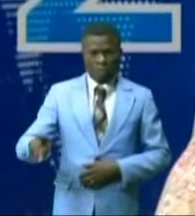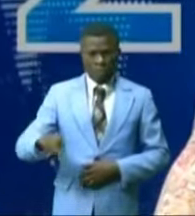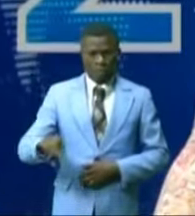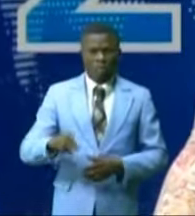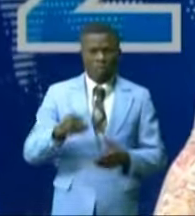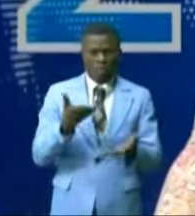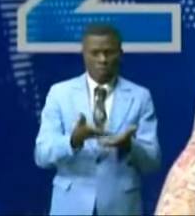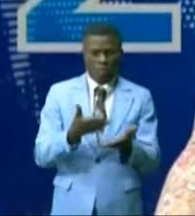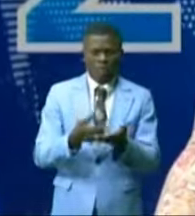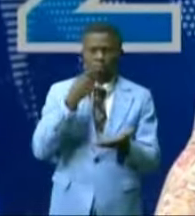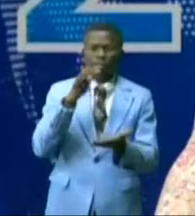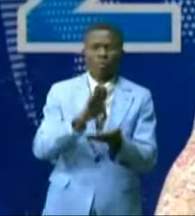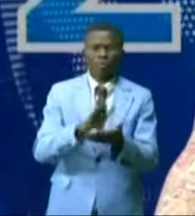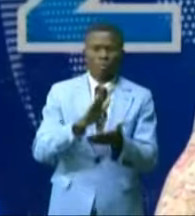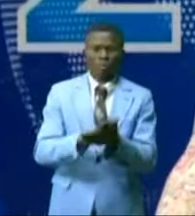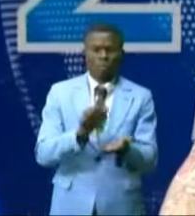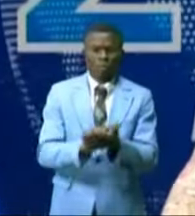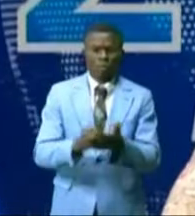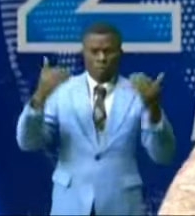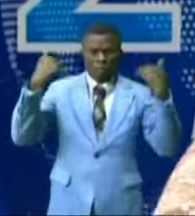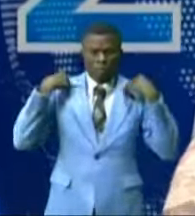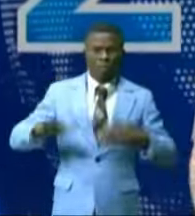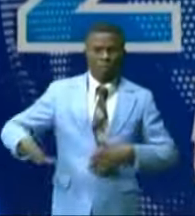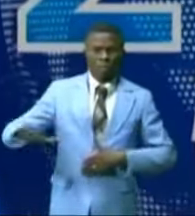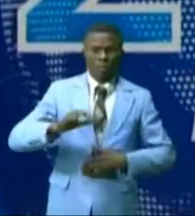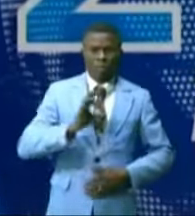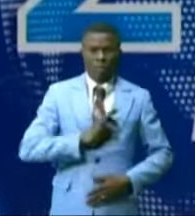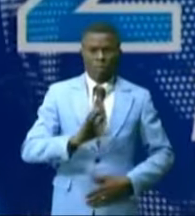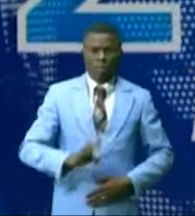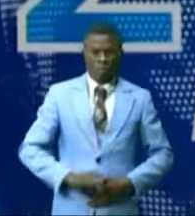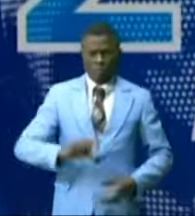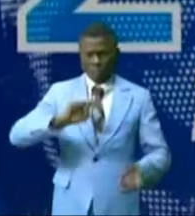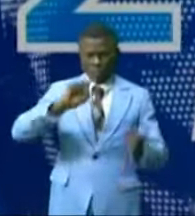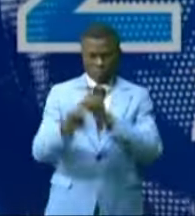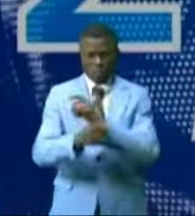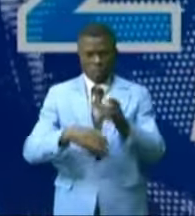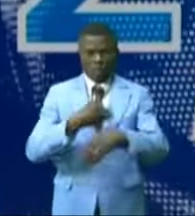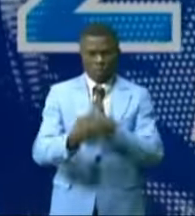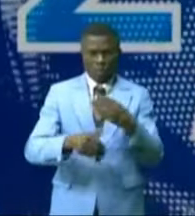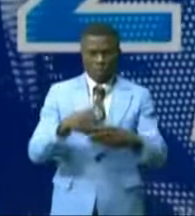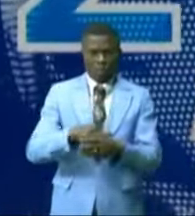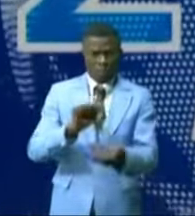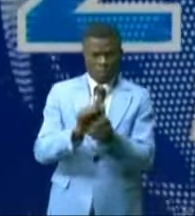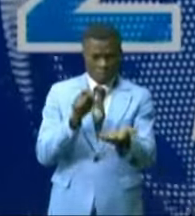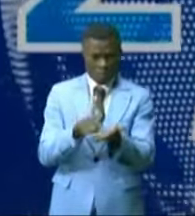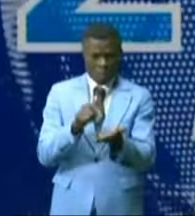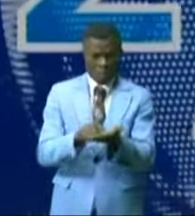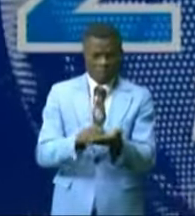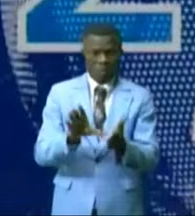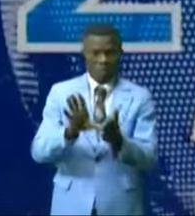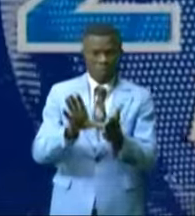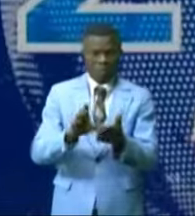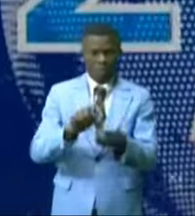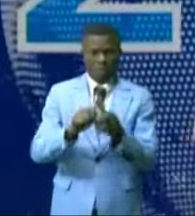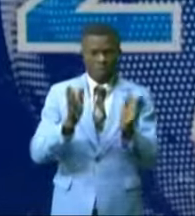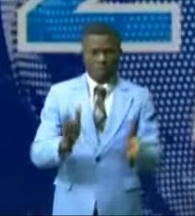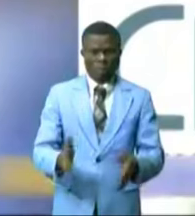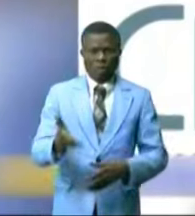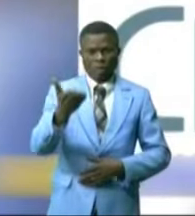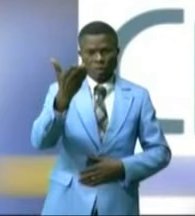CNSAP remercient pour ce faire le chef de l'État congolais pour les réformes réalisées dans ce domaine. Un reportage de Nadine